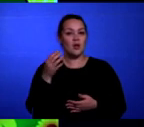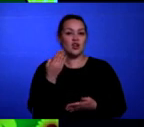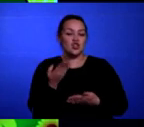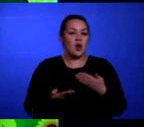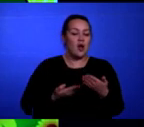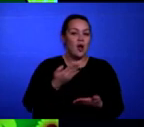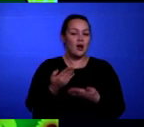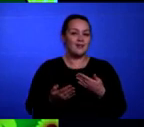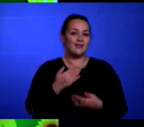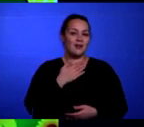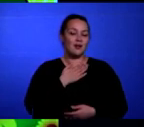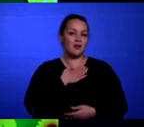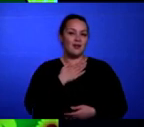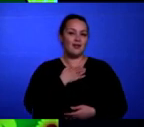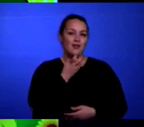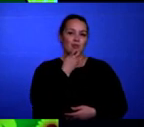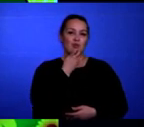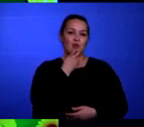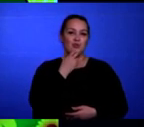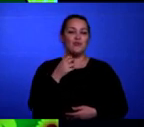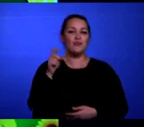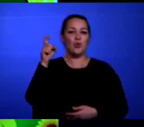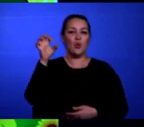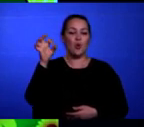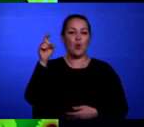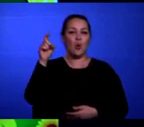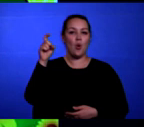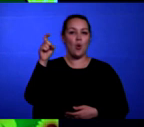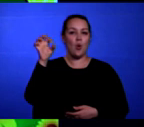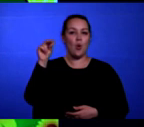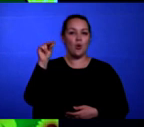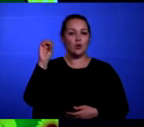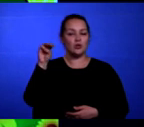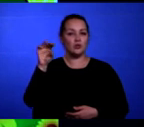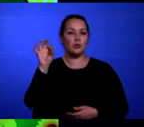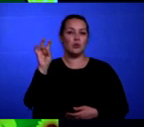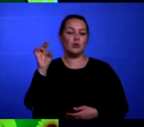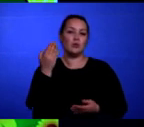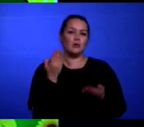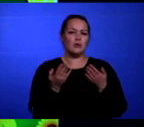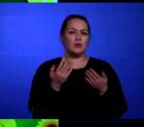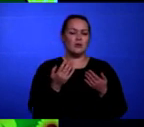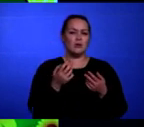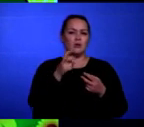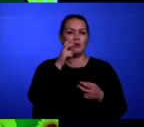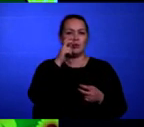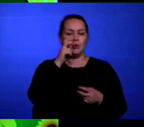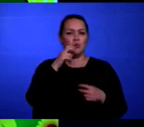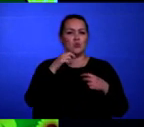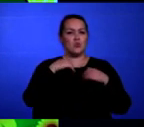смеюсь хохочет вон если грустно мне бывает он печалиться со